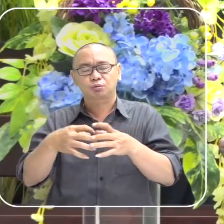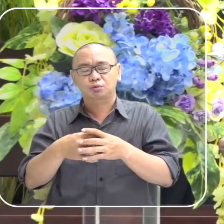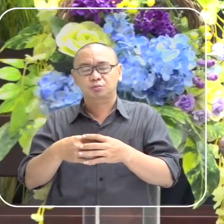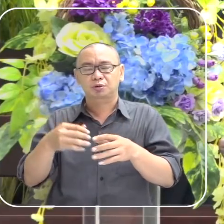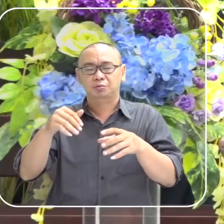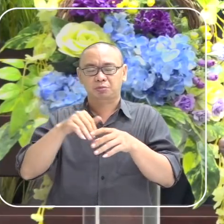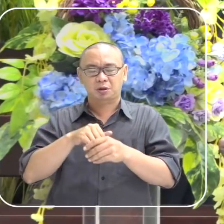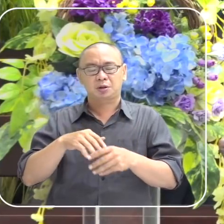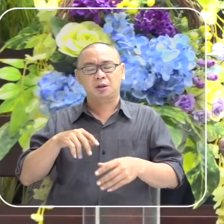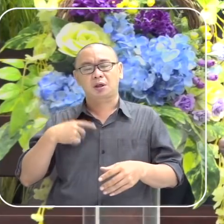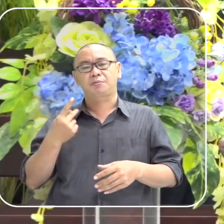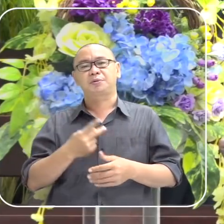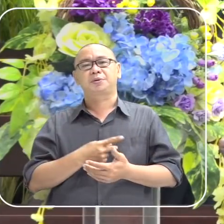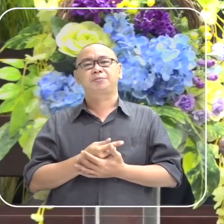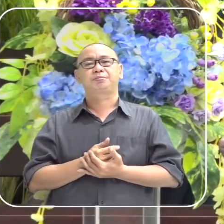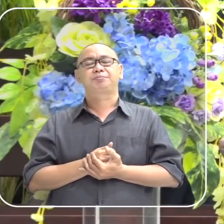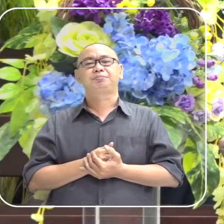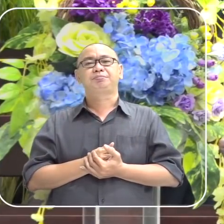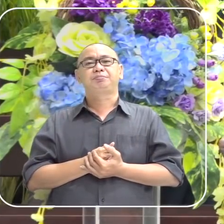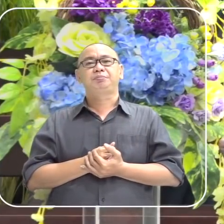untuk mengumpulkan persembahan kami.